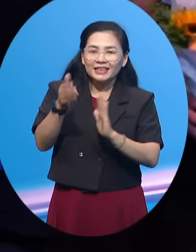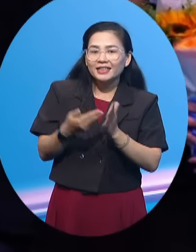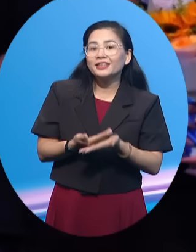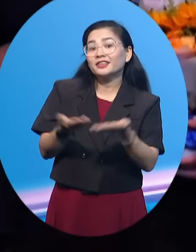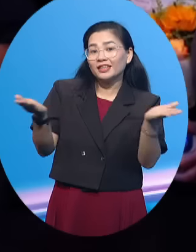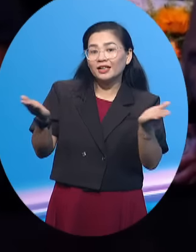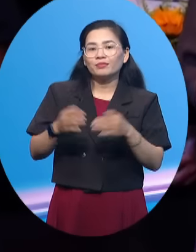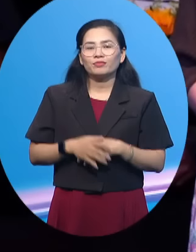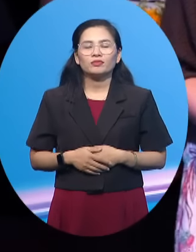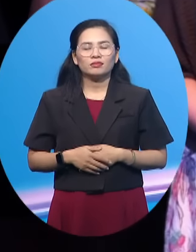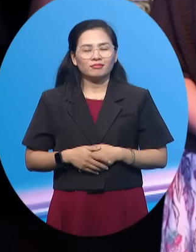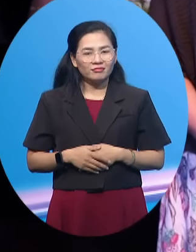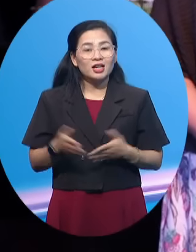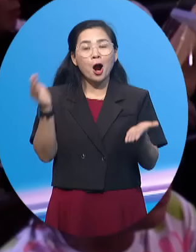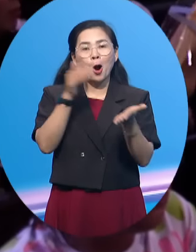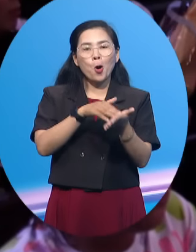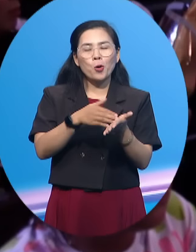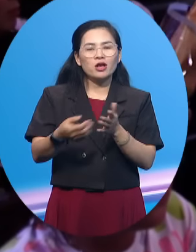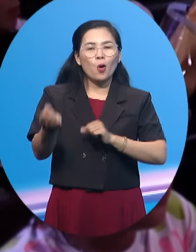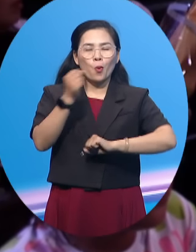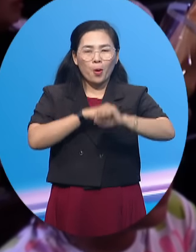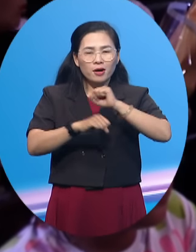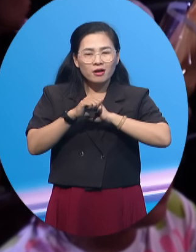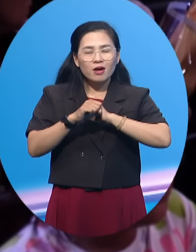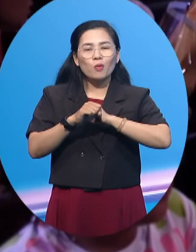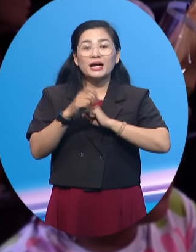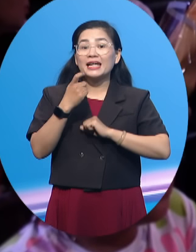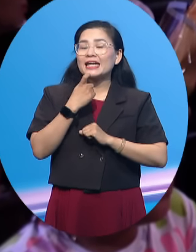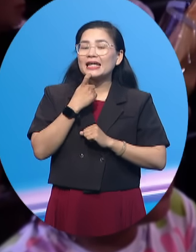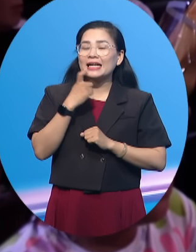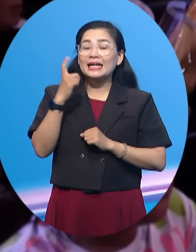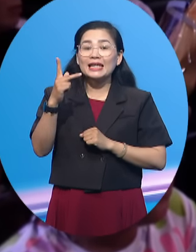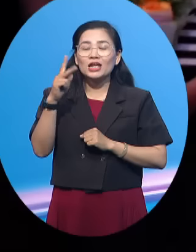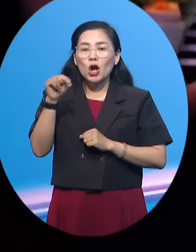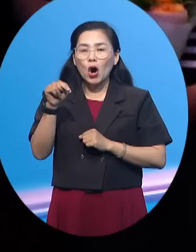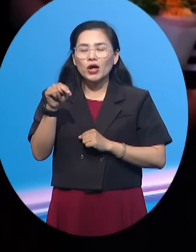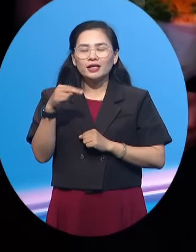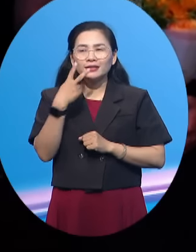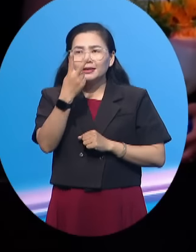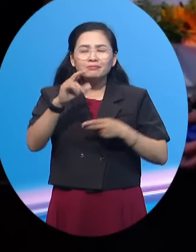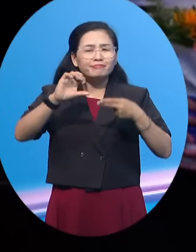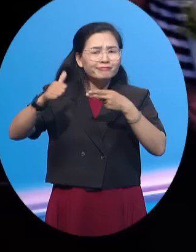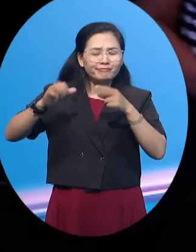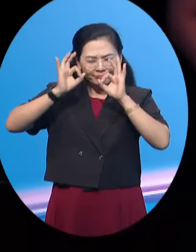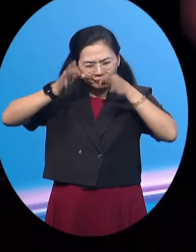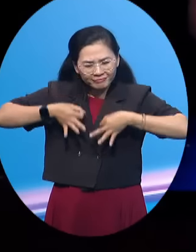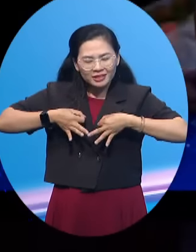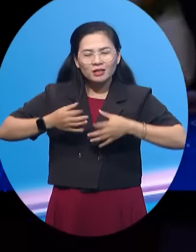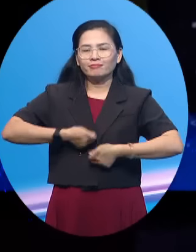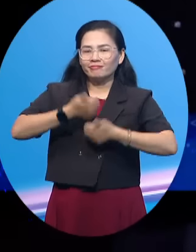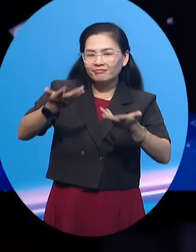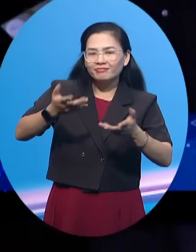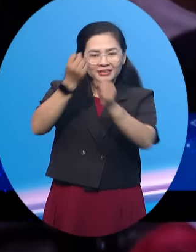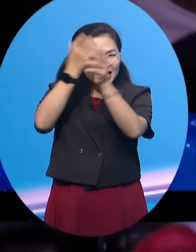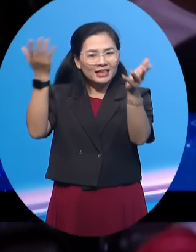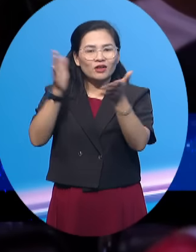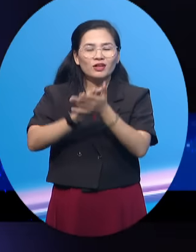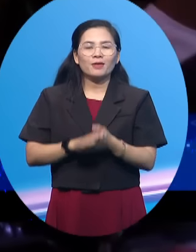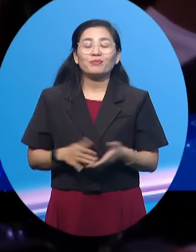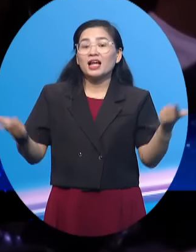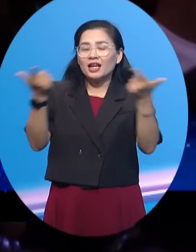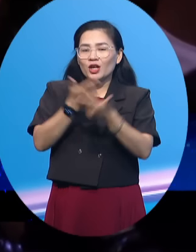chúng. Đây cũng là dịp để các đơn vị hoạt động kịch nói thành phố tự đánh giá lại mình và sáng tạo tốt hơn cho khán giả. Liên hoan sân khấu Thành phố Hồ Chí